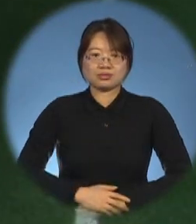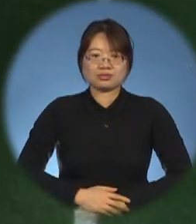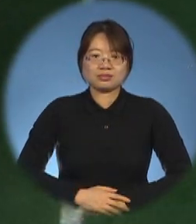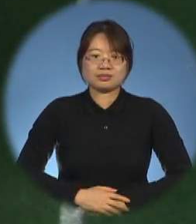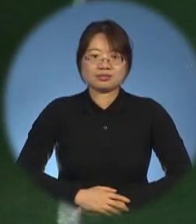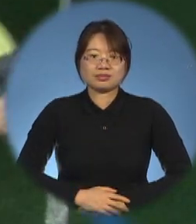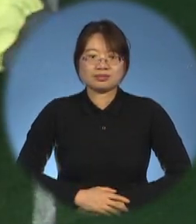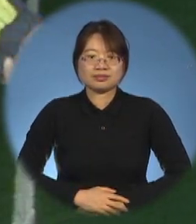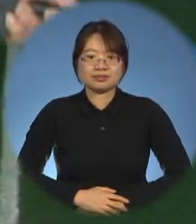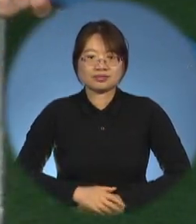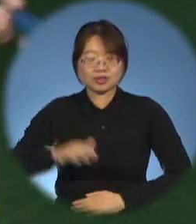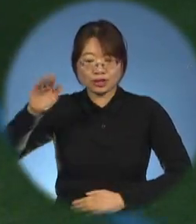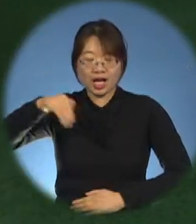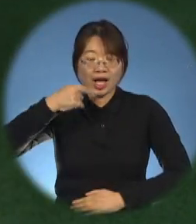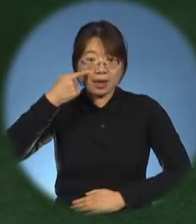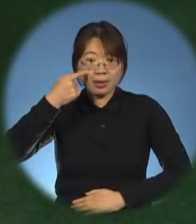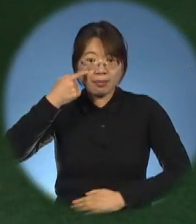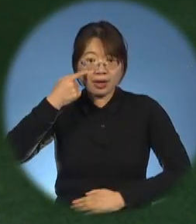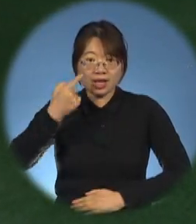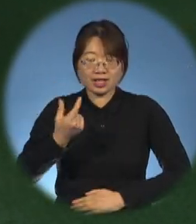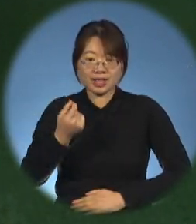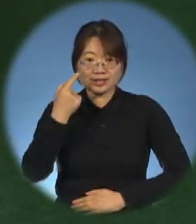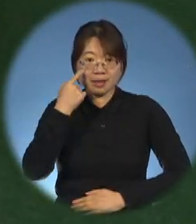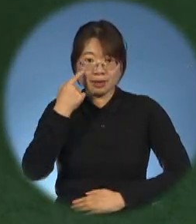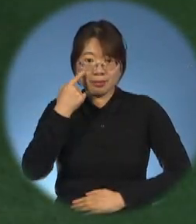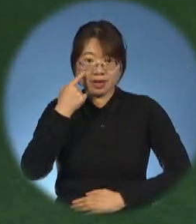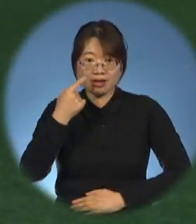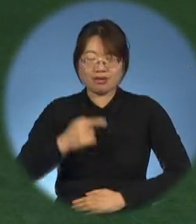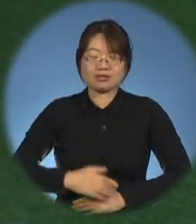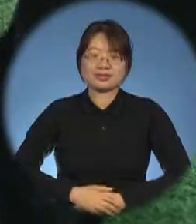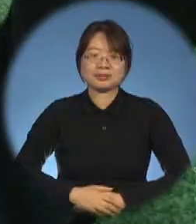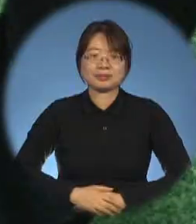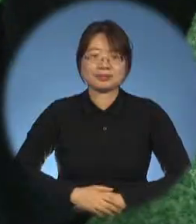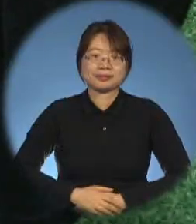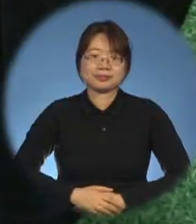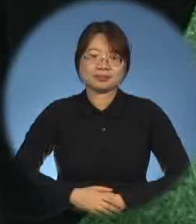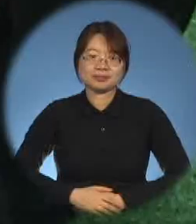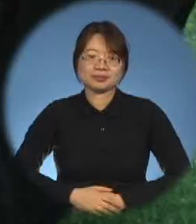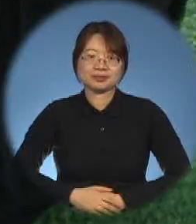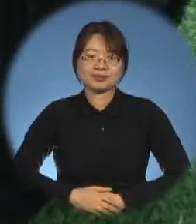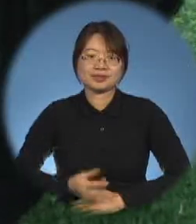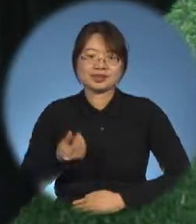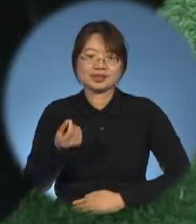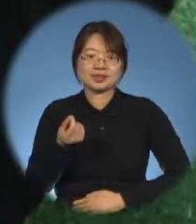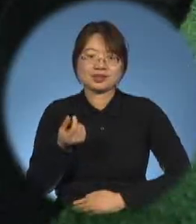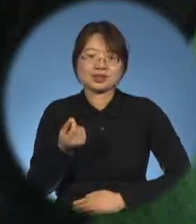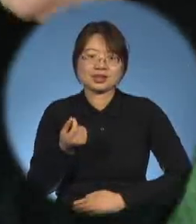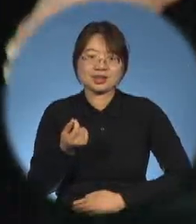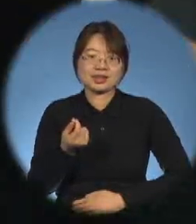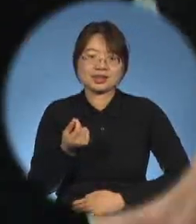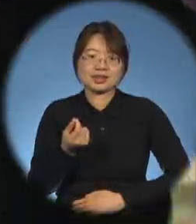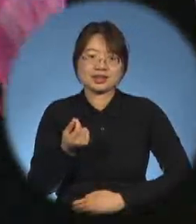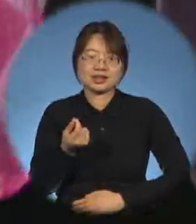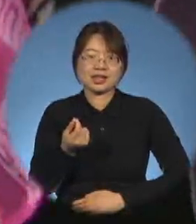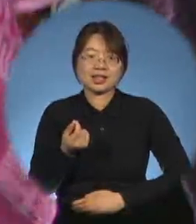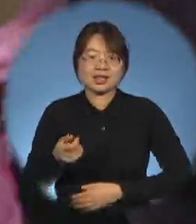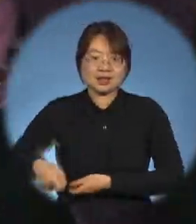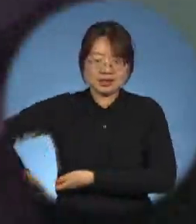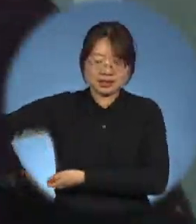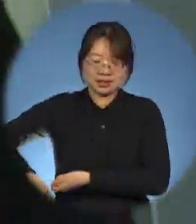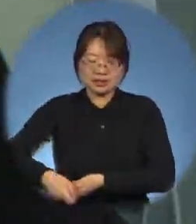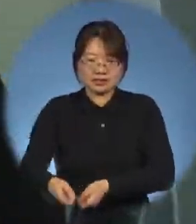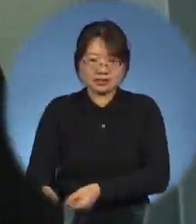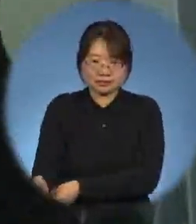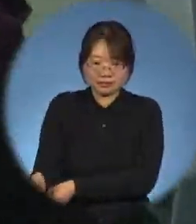음 열어도 처방 어때요 그물 너 이렇게 쳐다봤다 아 여기 이렇게 사회 음반 이렇게 오로지 나 봤어